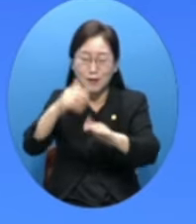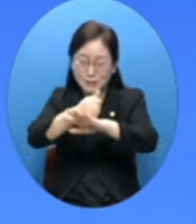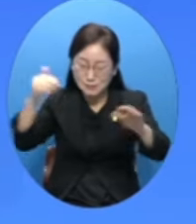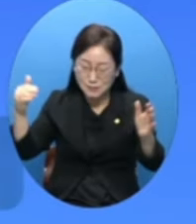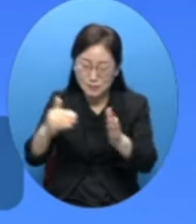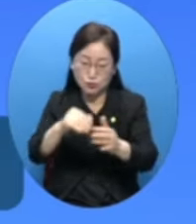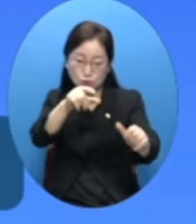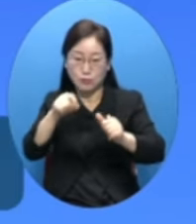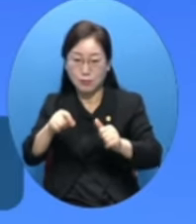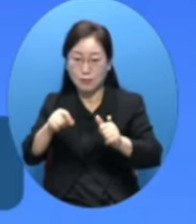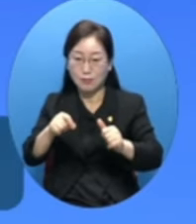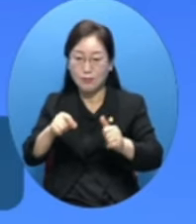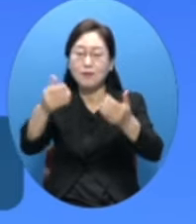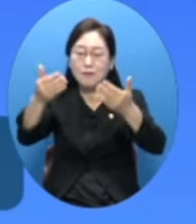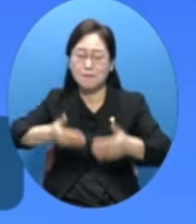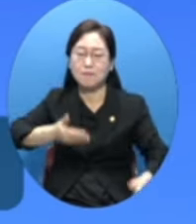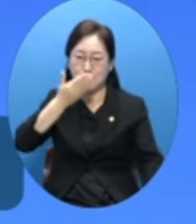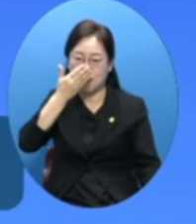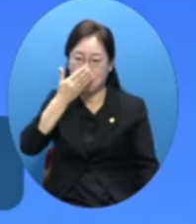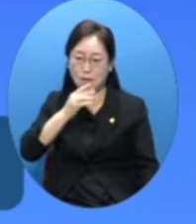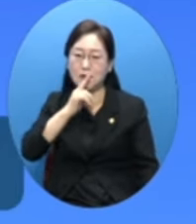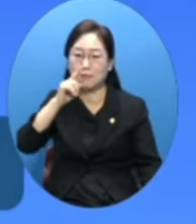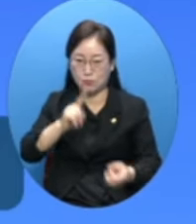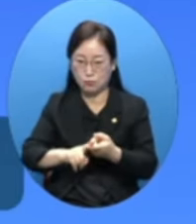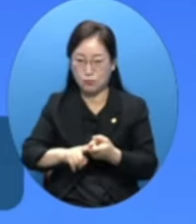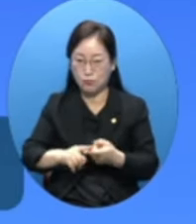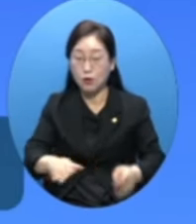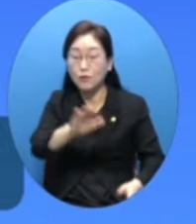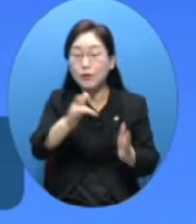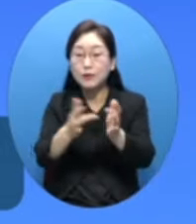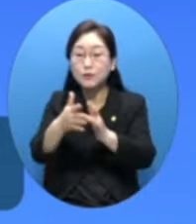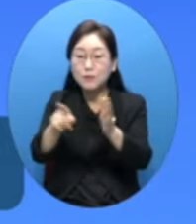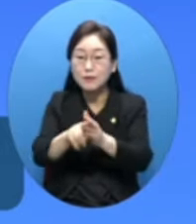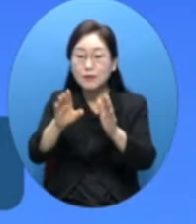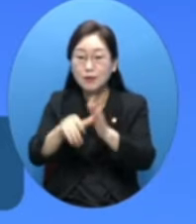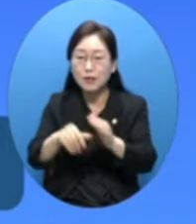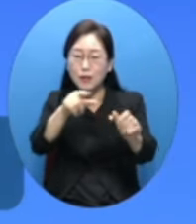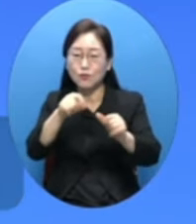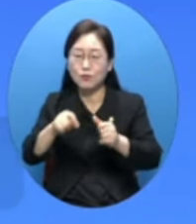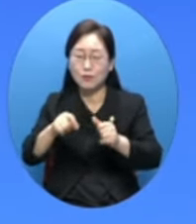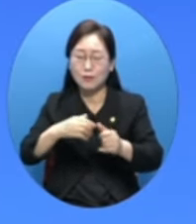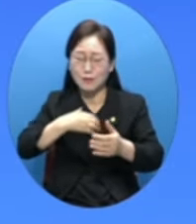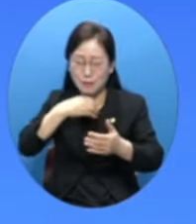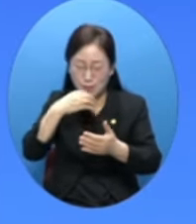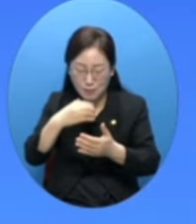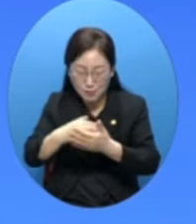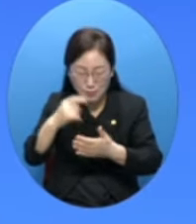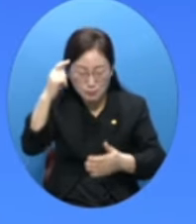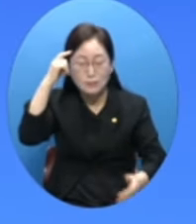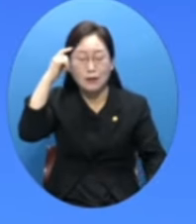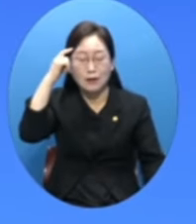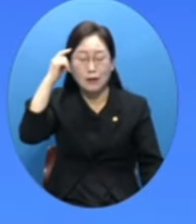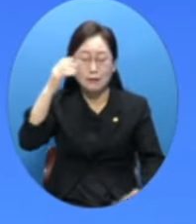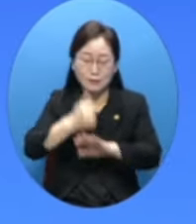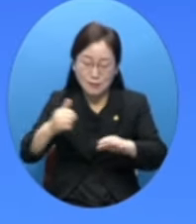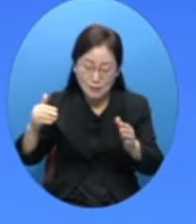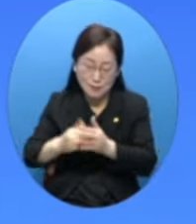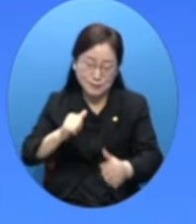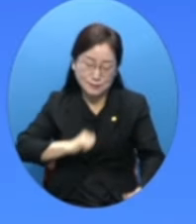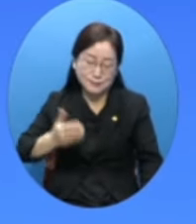구원을 얻으리라고 말씀하셨습니다. 우리가 예수를 믿었을 때 그 구원의 간격을 언제나 기억하면서 끝까지 참고